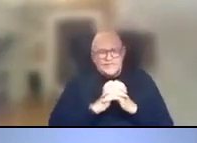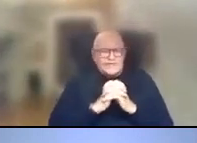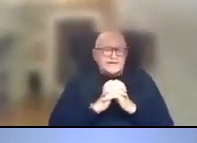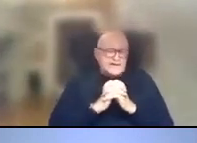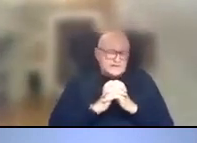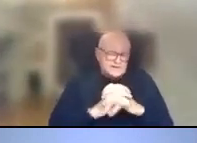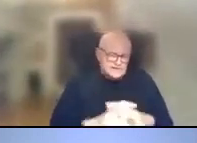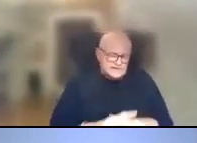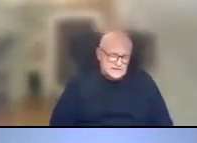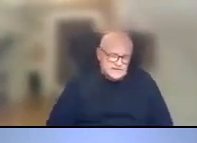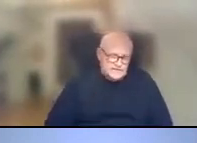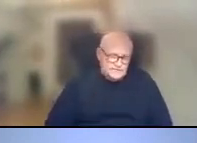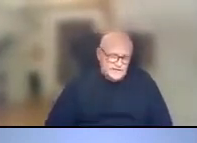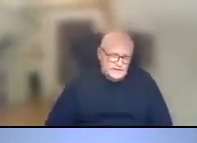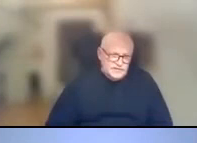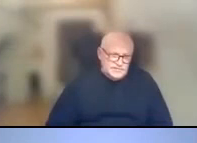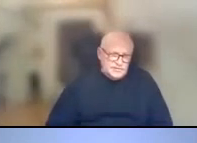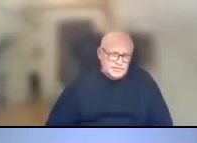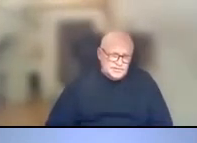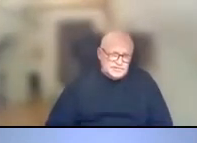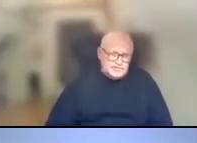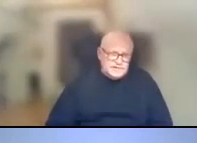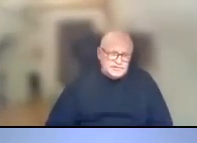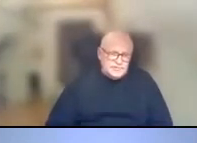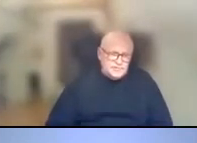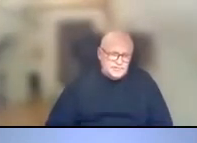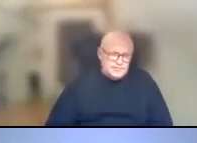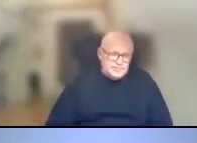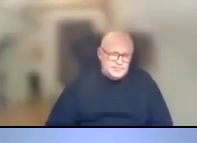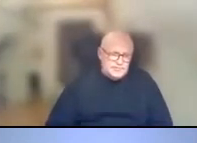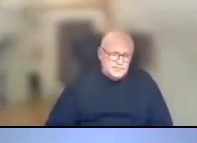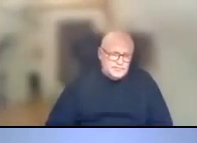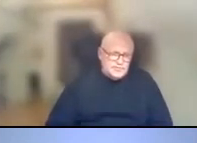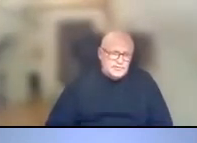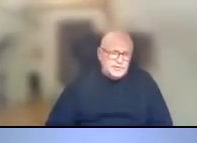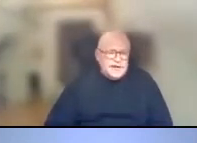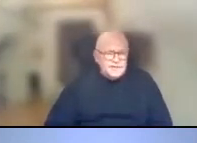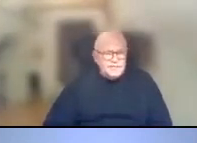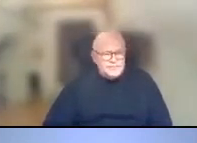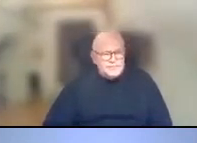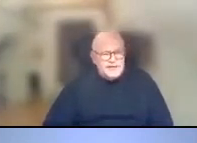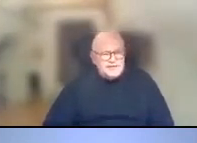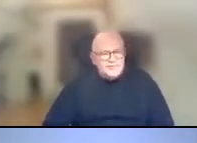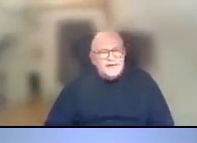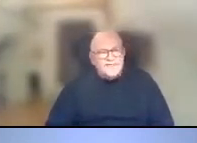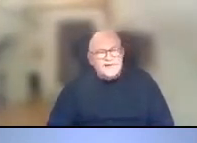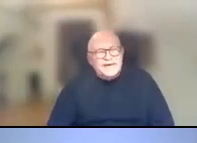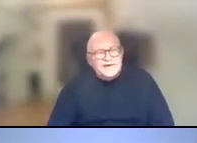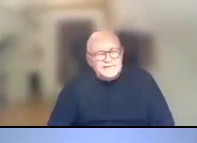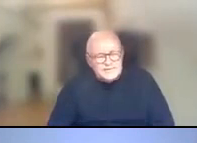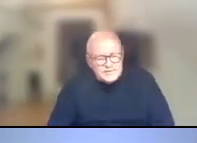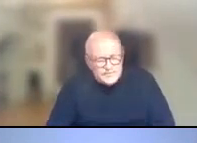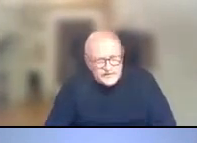von dem er später gesagt hat, dass er sich geschützt hat durch besondere Anpassungsleistungen,